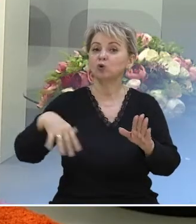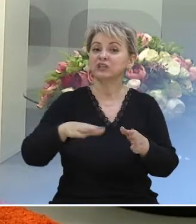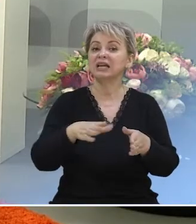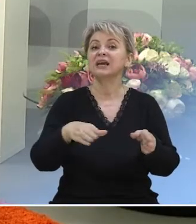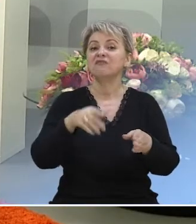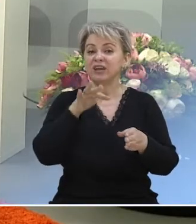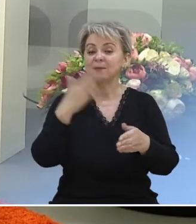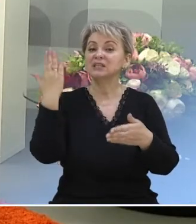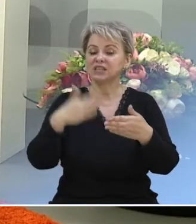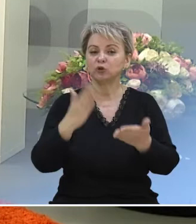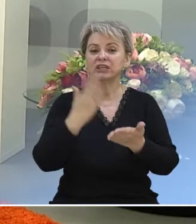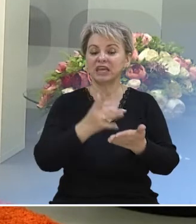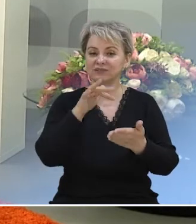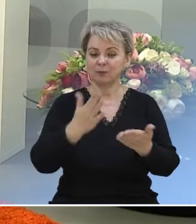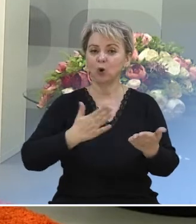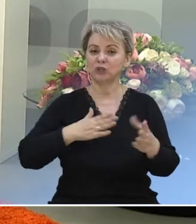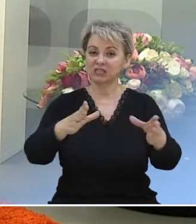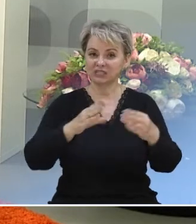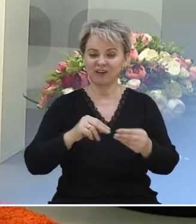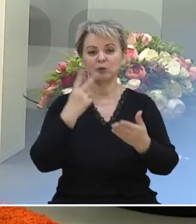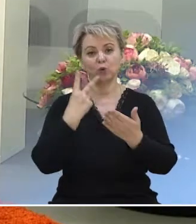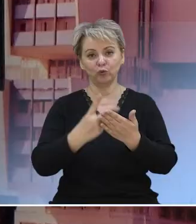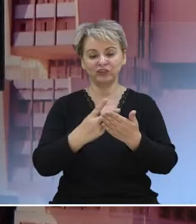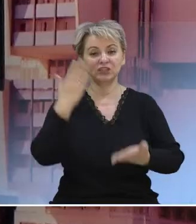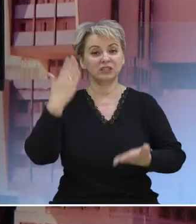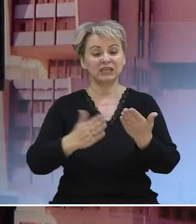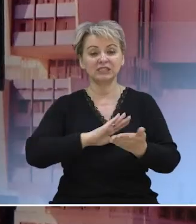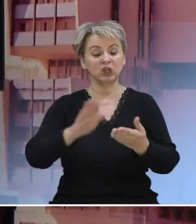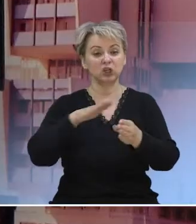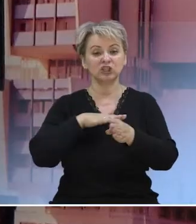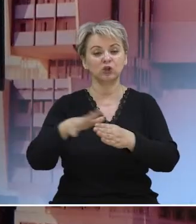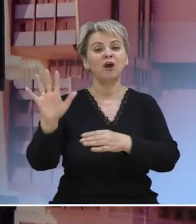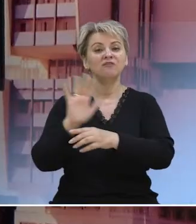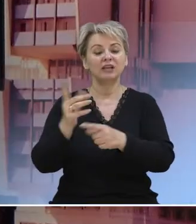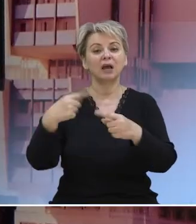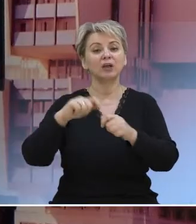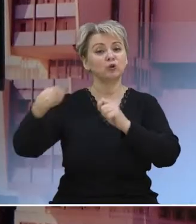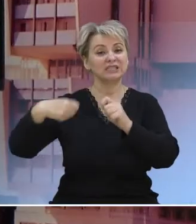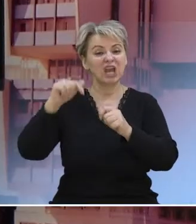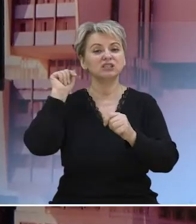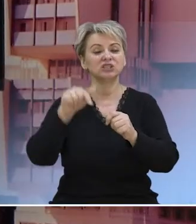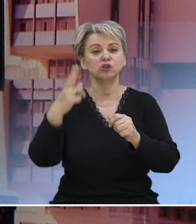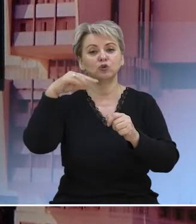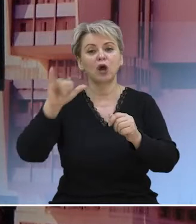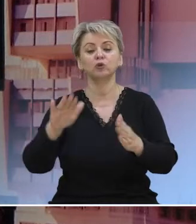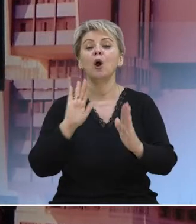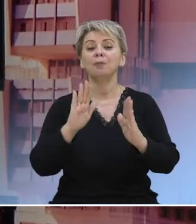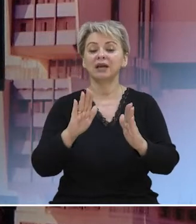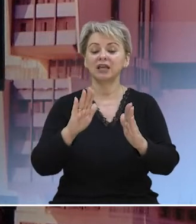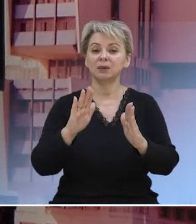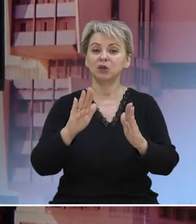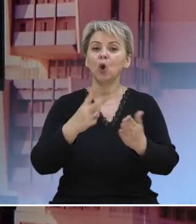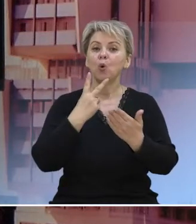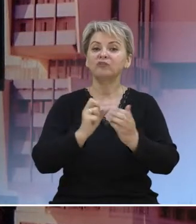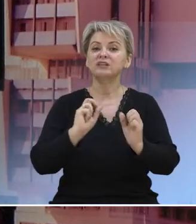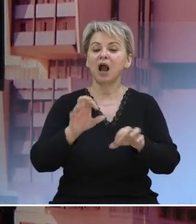уже, время вышло, как говорится, но есть время у нас с вами увидеть, если не целиком фильм, который снят здесь у нас на Дону, но, по